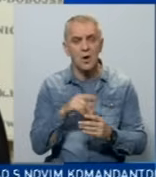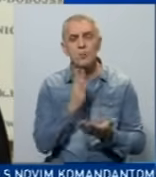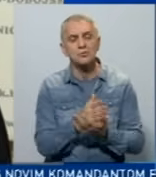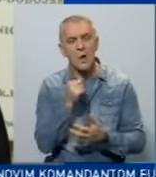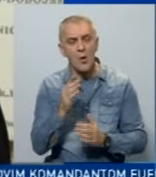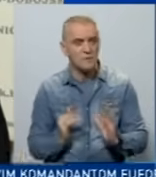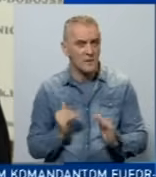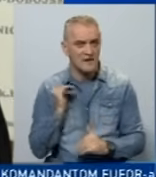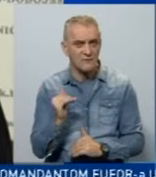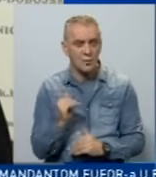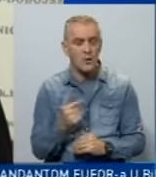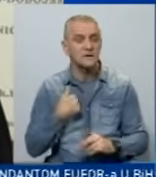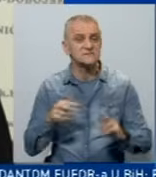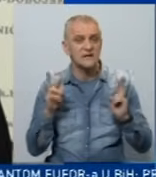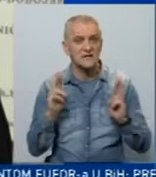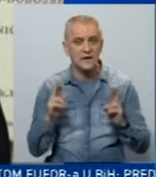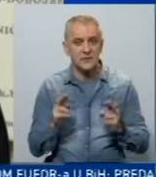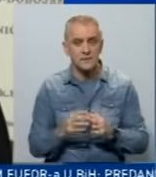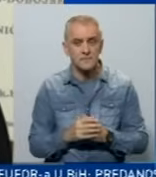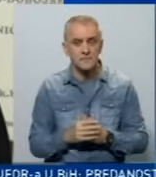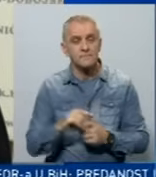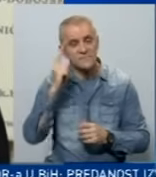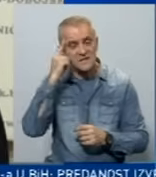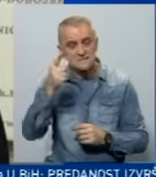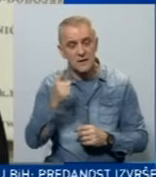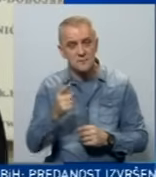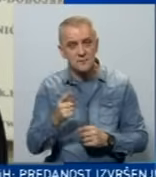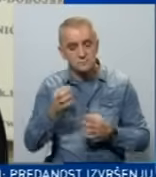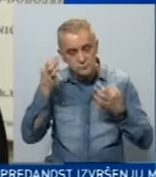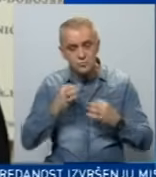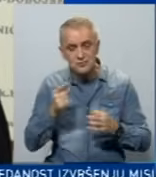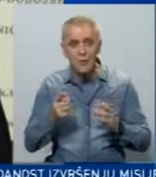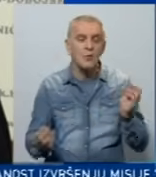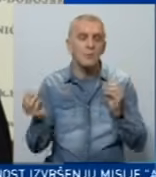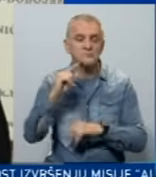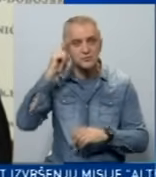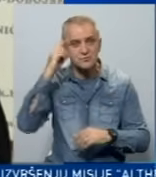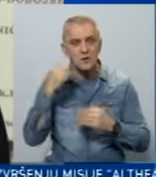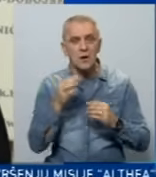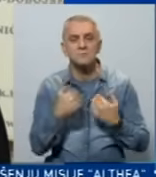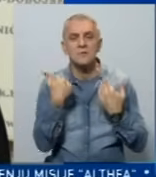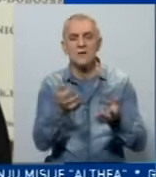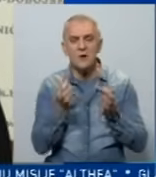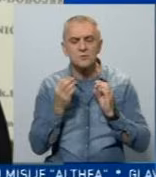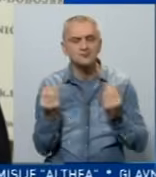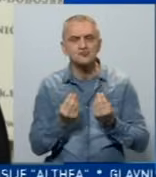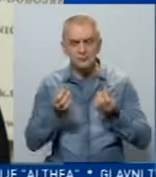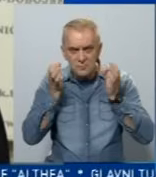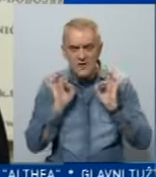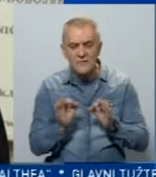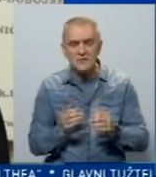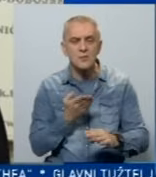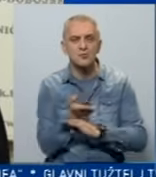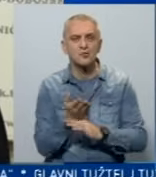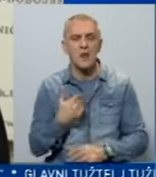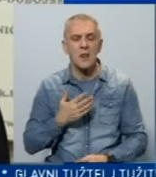nivou i nadam se da će evo znati cijeniti ovo povećanje u smislu pružanja što kvalitetnijih usluga našim